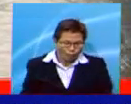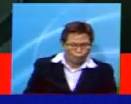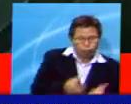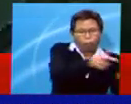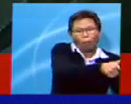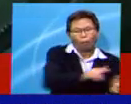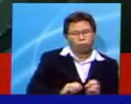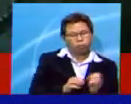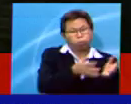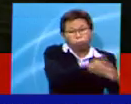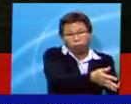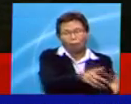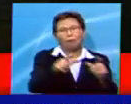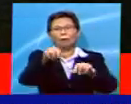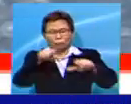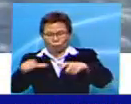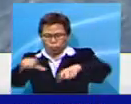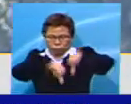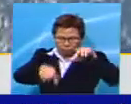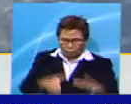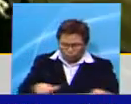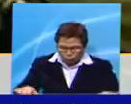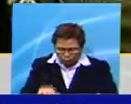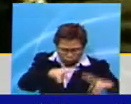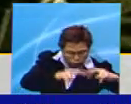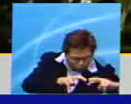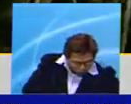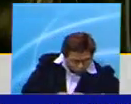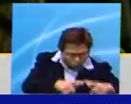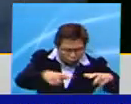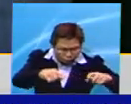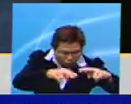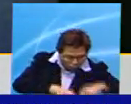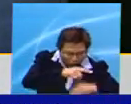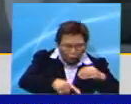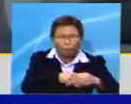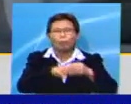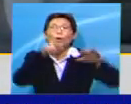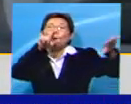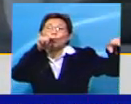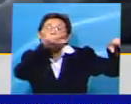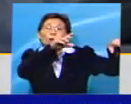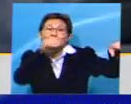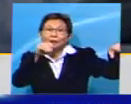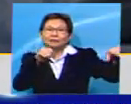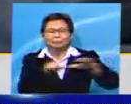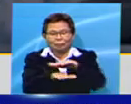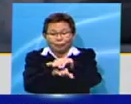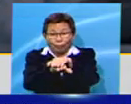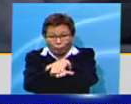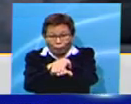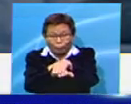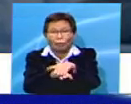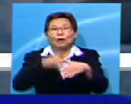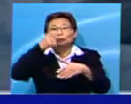farar oleh kumpulan sa yang menjalankanidikan mengai bur dan penyara ituurak